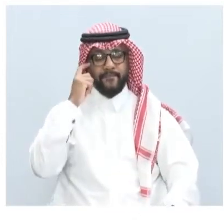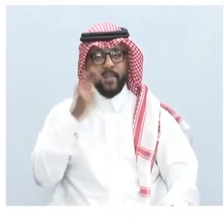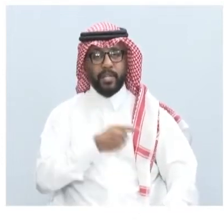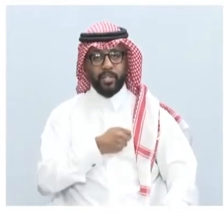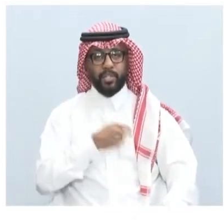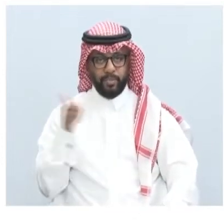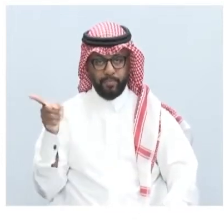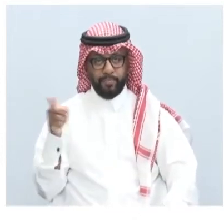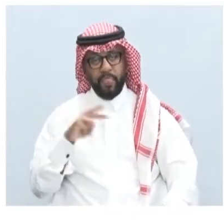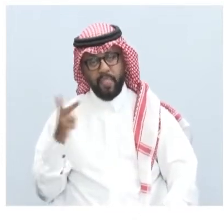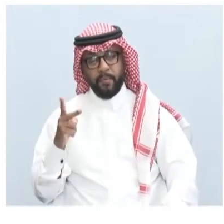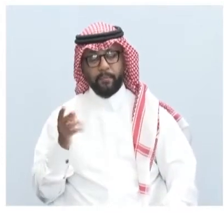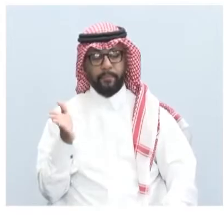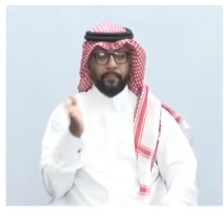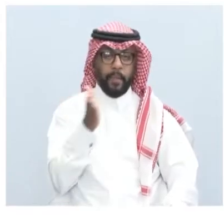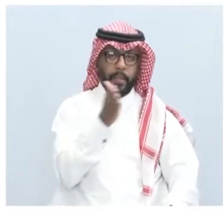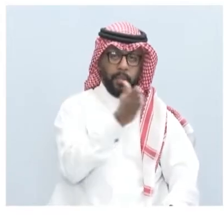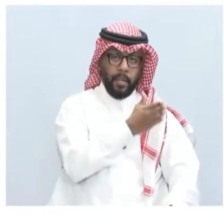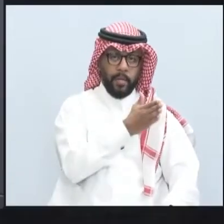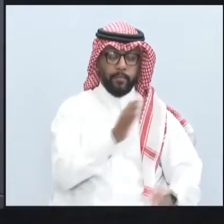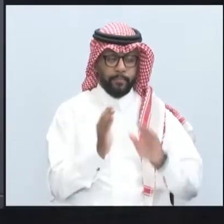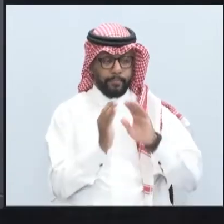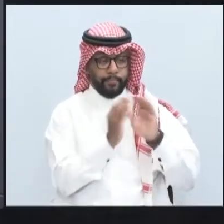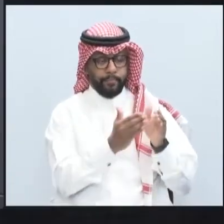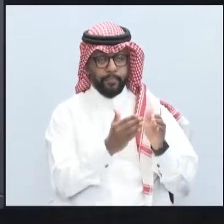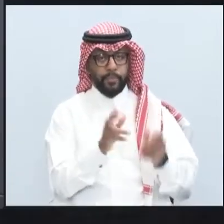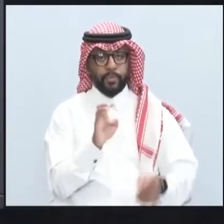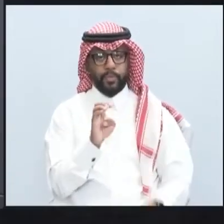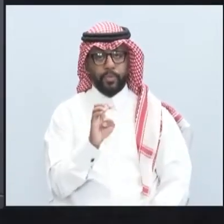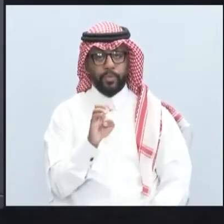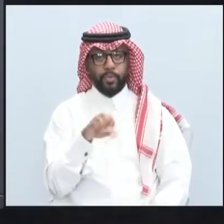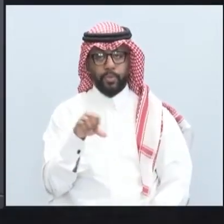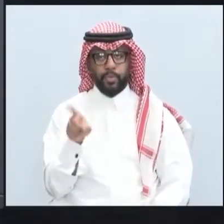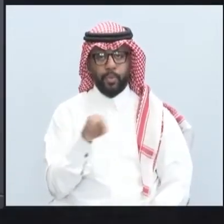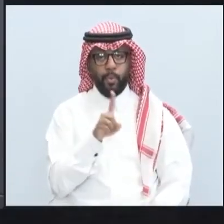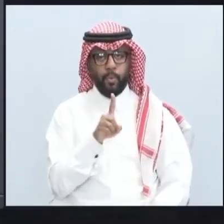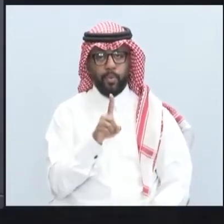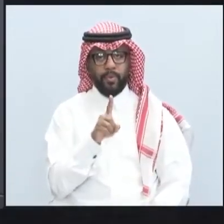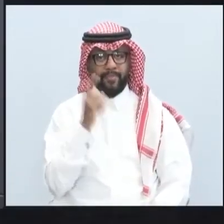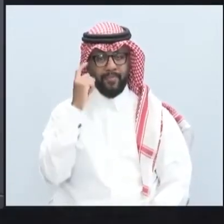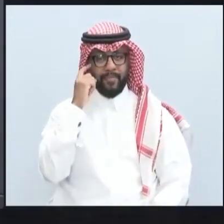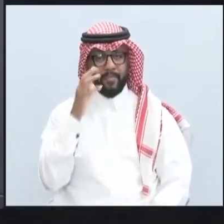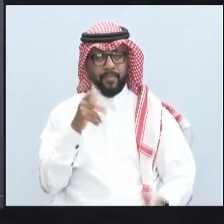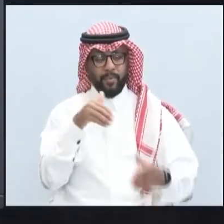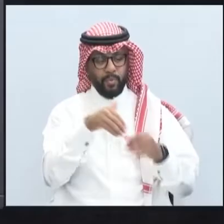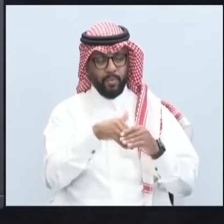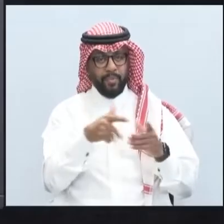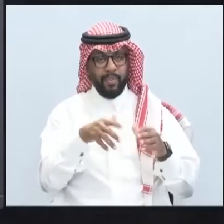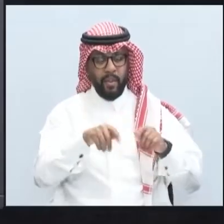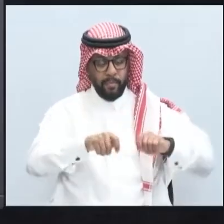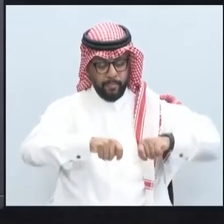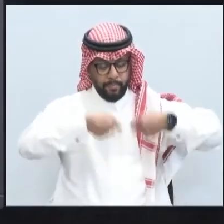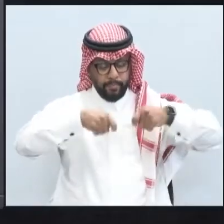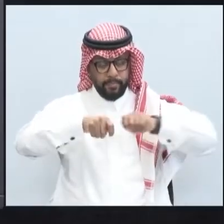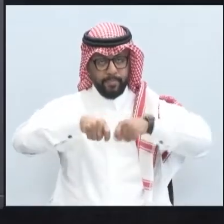الان الى الجورب من يعطيني اسما اخر بارك الله فيكم